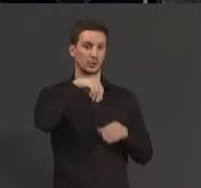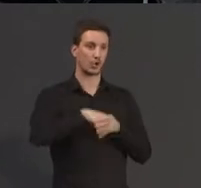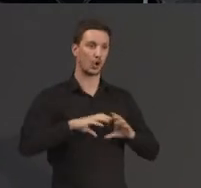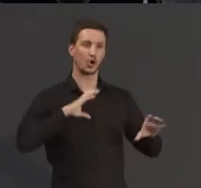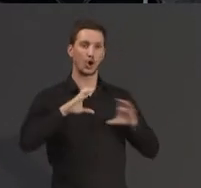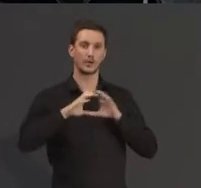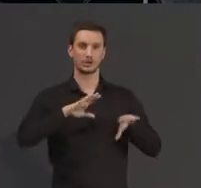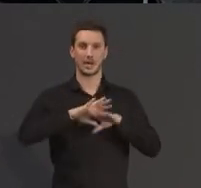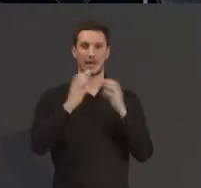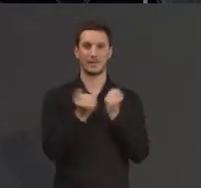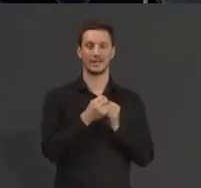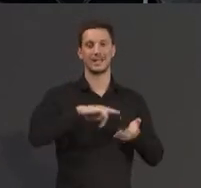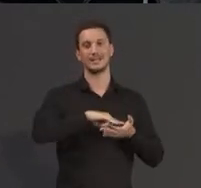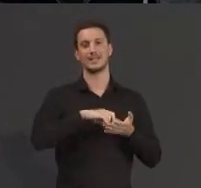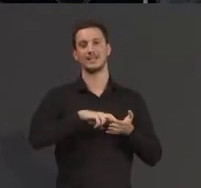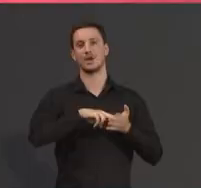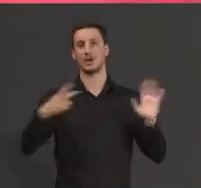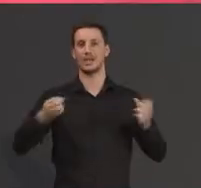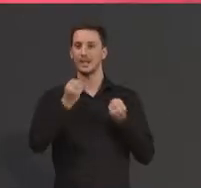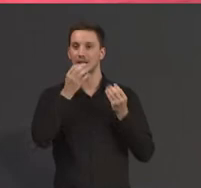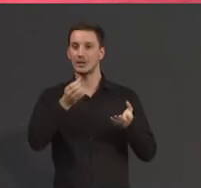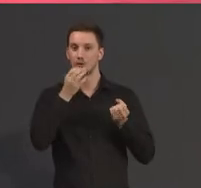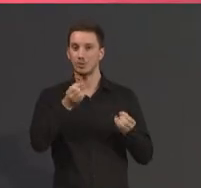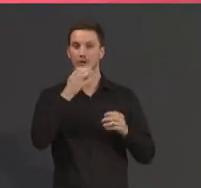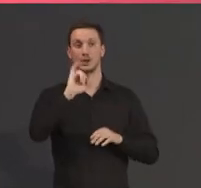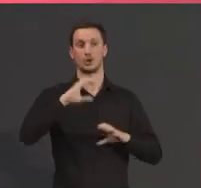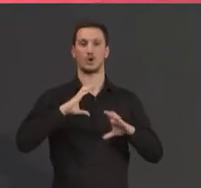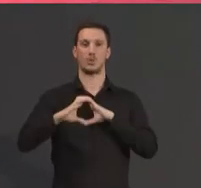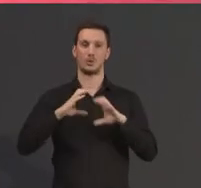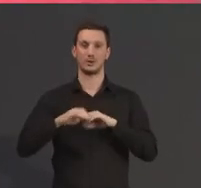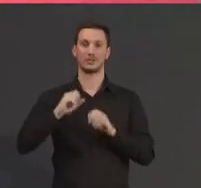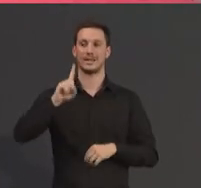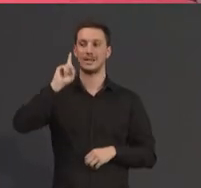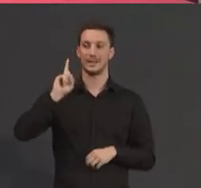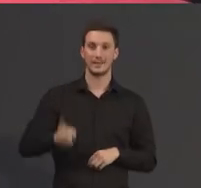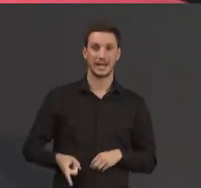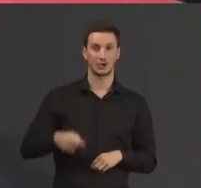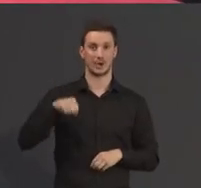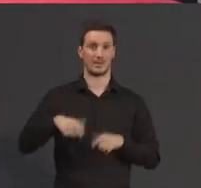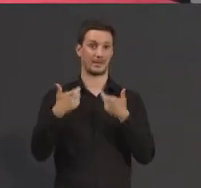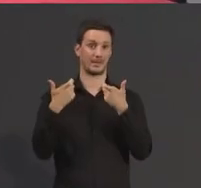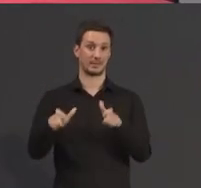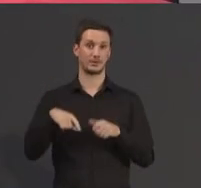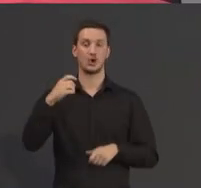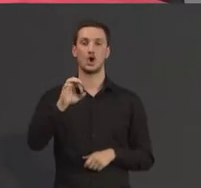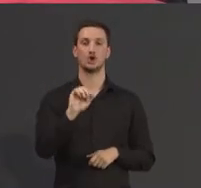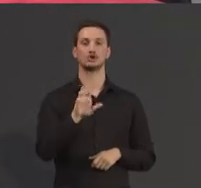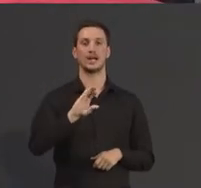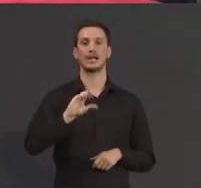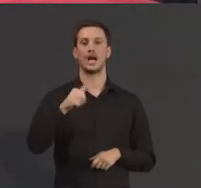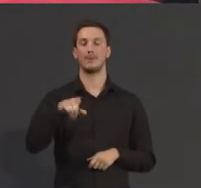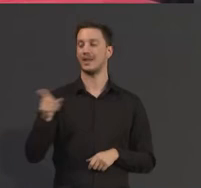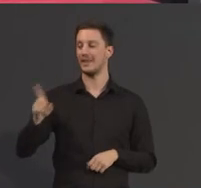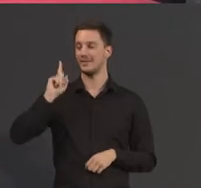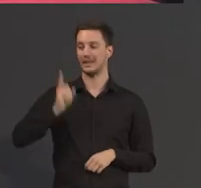Coordinació Acadèmica de Tecnologies de la Informació i les Comunicacions i director del departament, Òscar Càmara, director